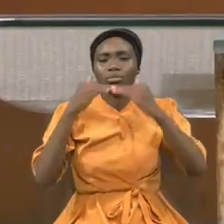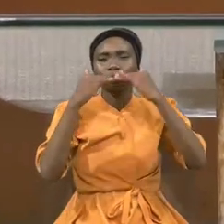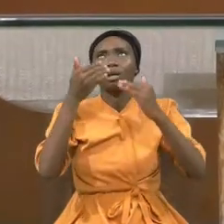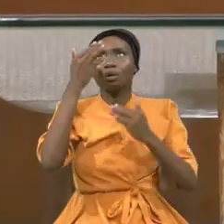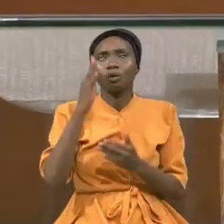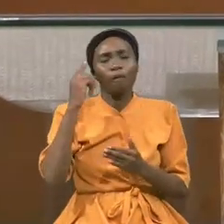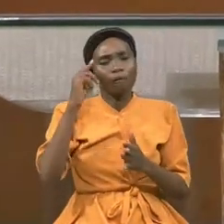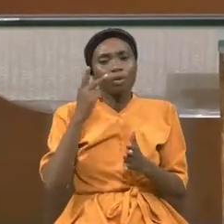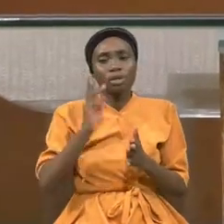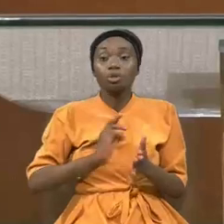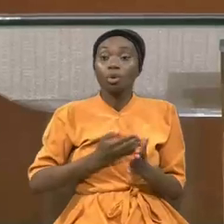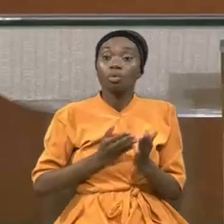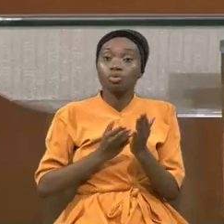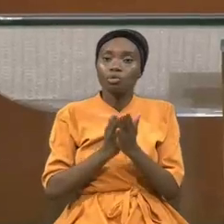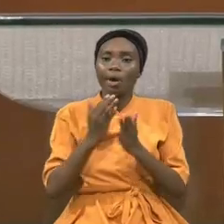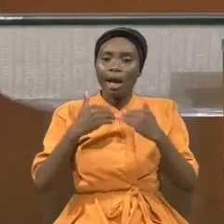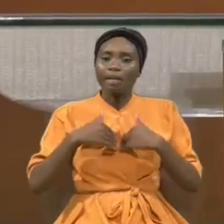Seigneur